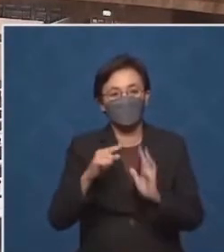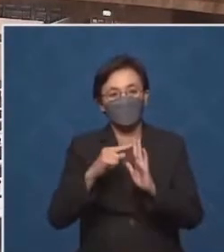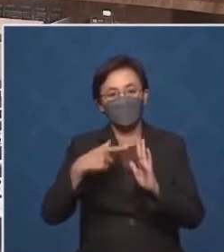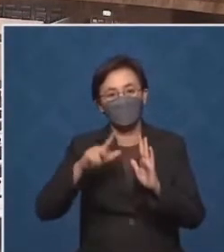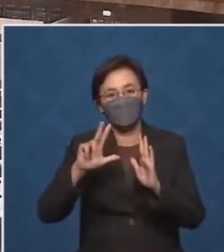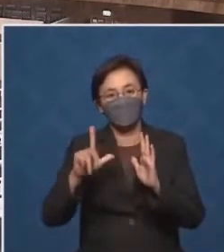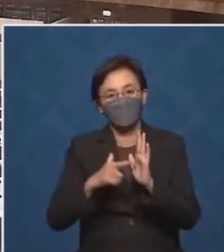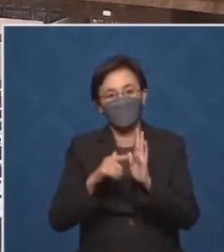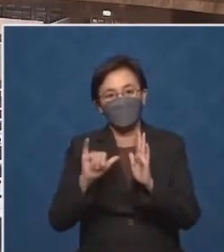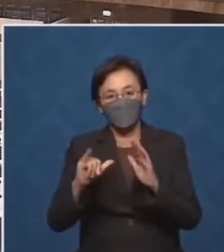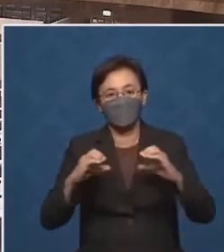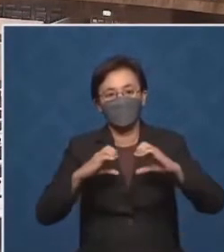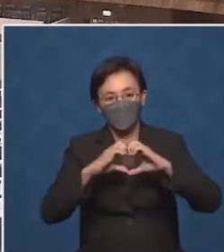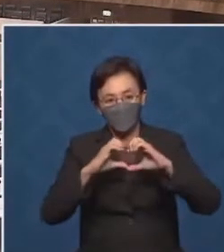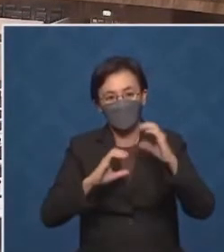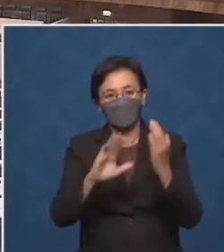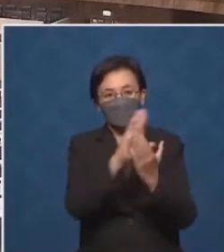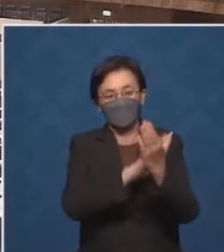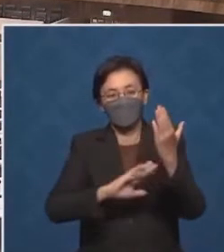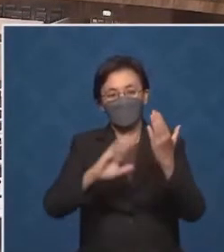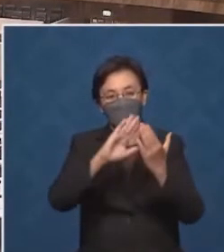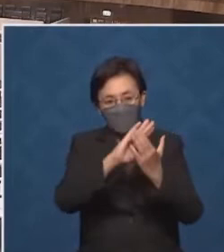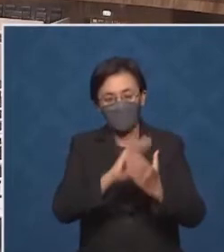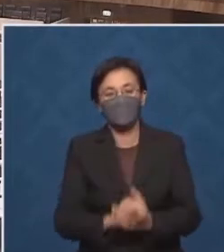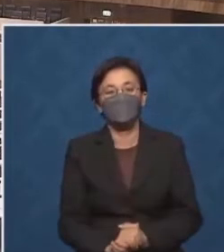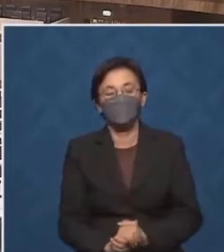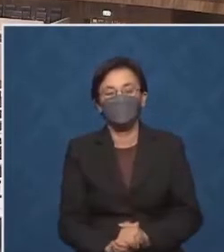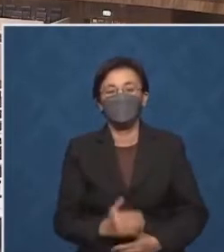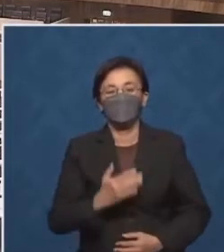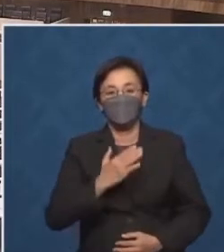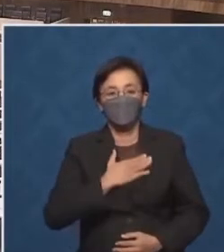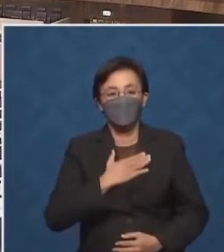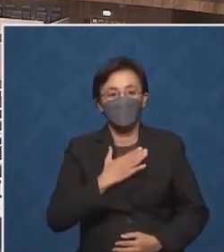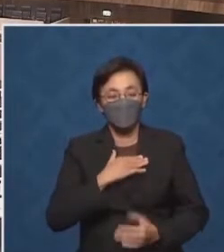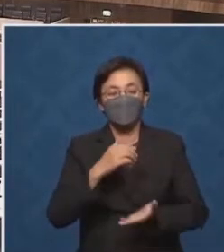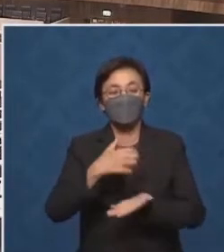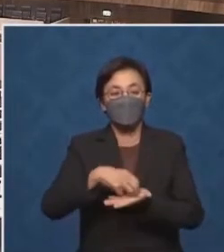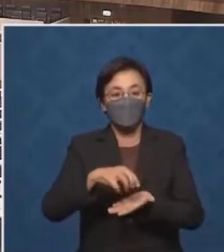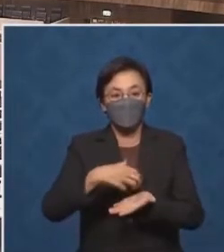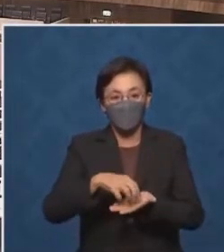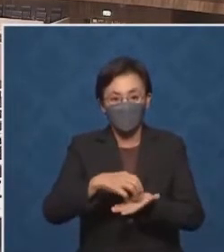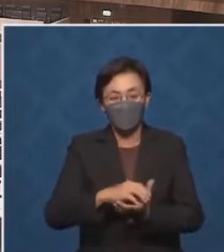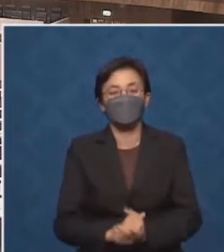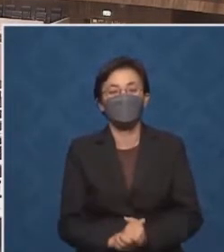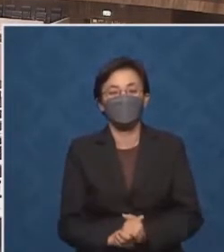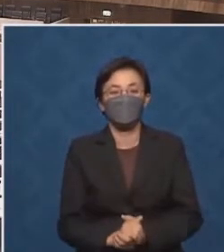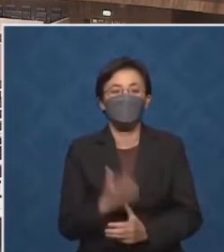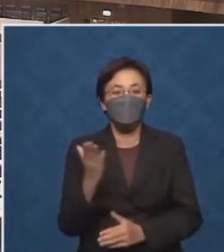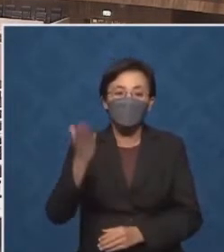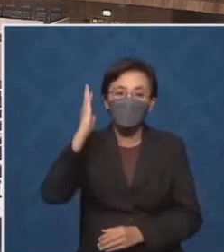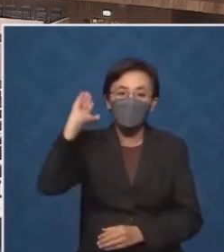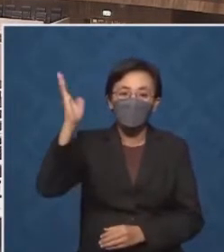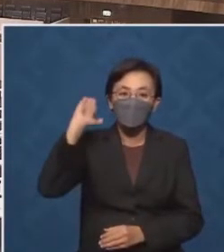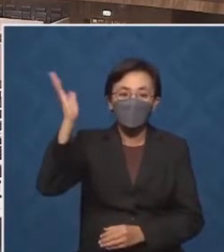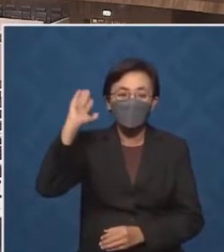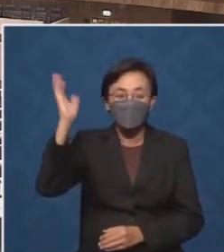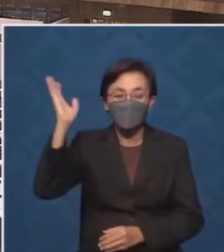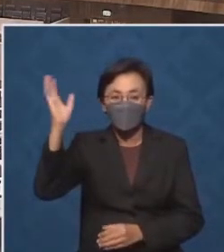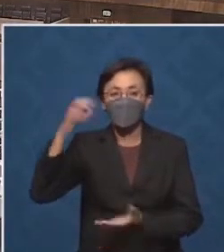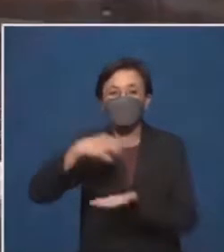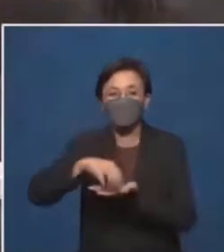มมุิภูมจัไทยครับจะขอเรีนว่าผู้อภิปลายกำลัง